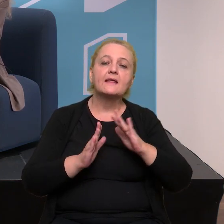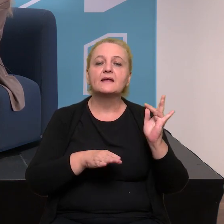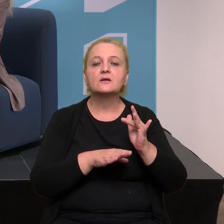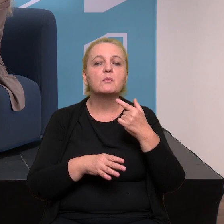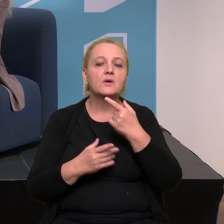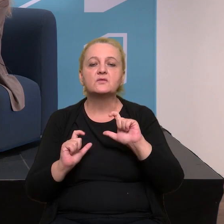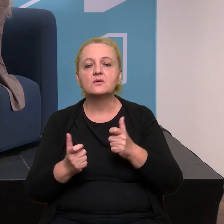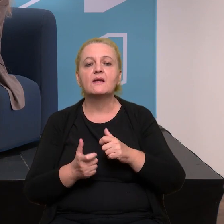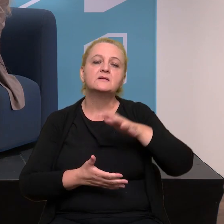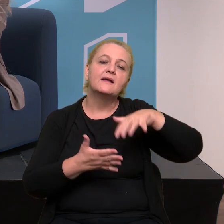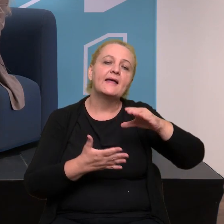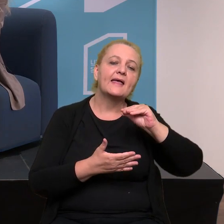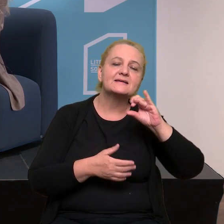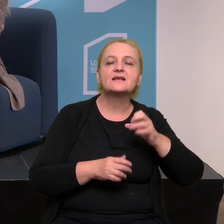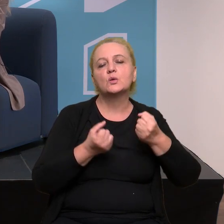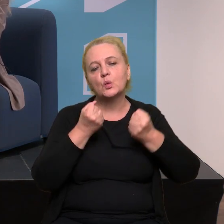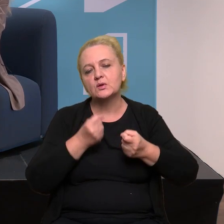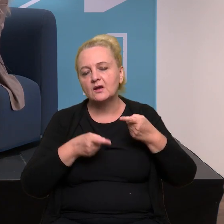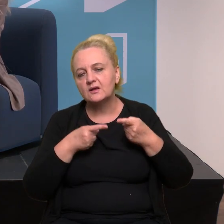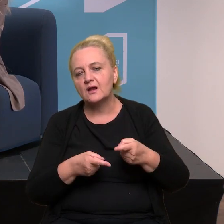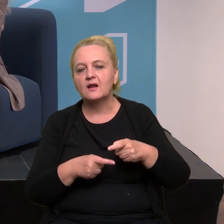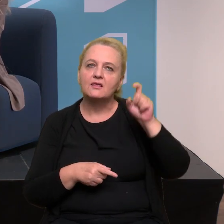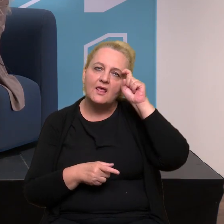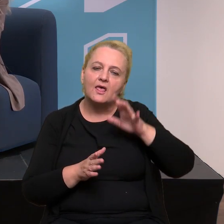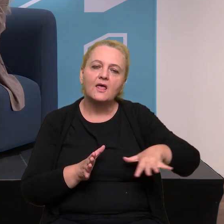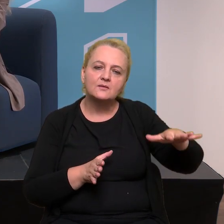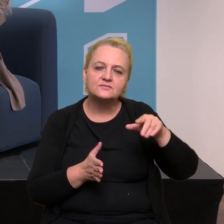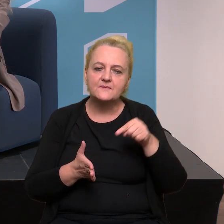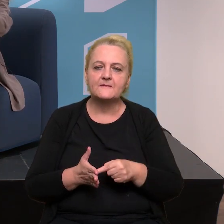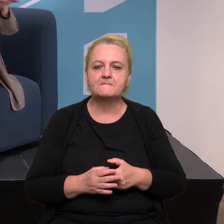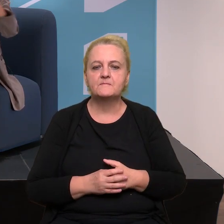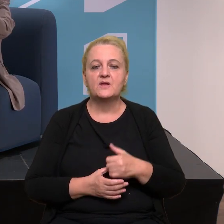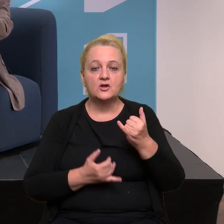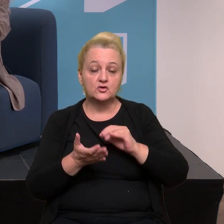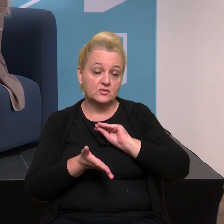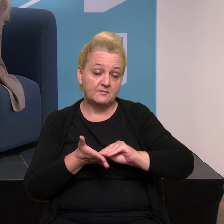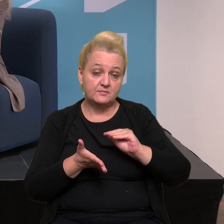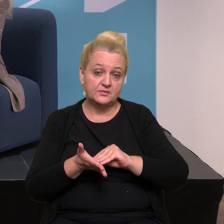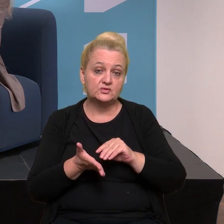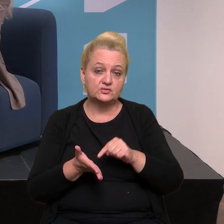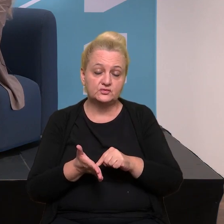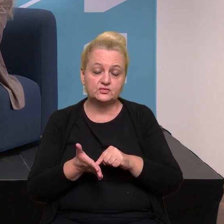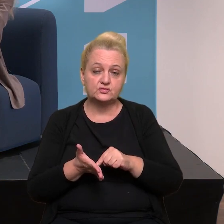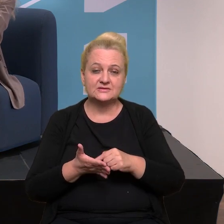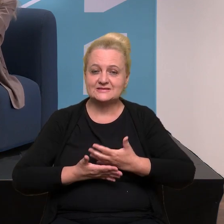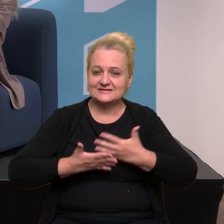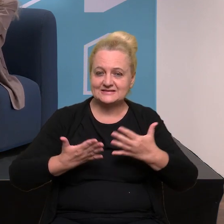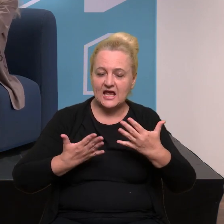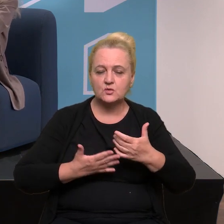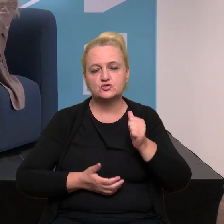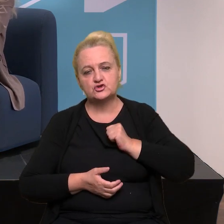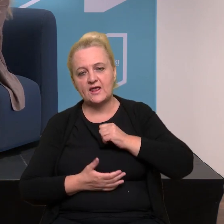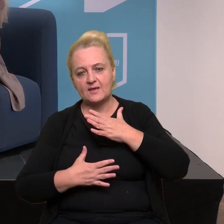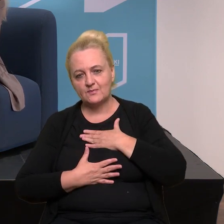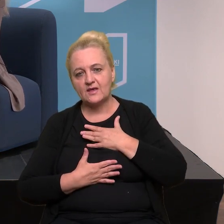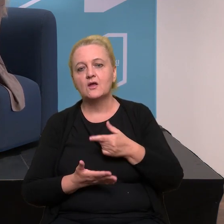mówiła, no eseje, trudny kierunek w Niemczech. Jeśli pisze się za dużo o